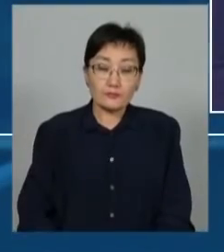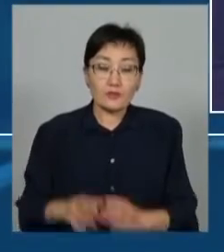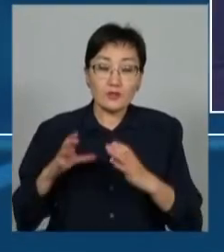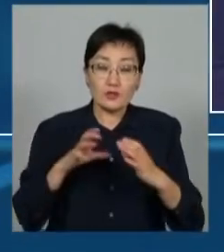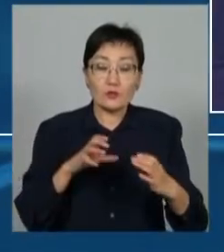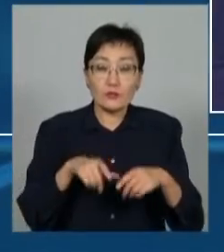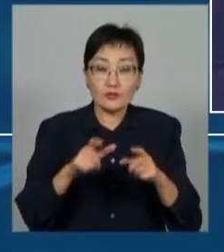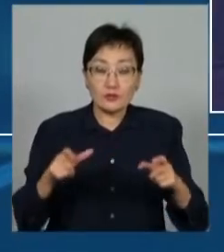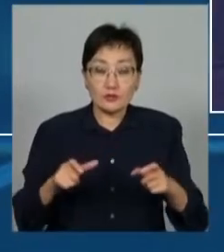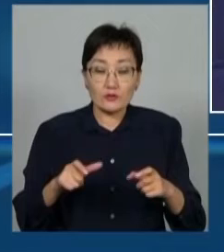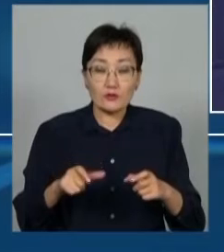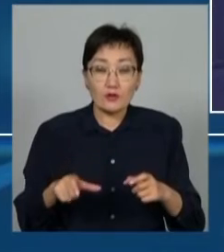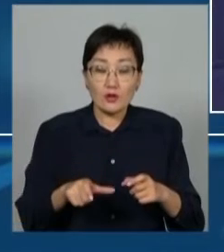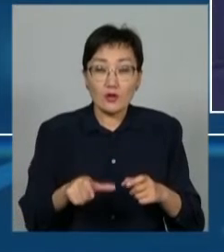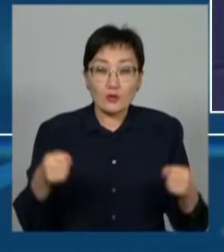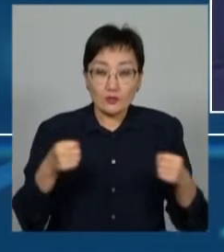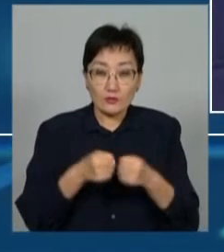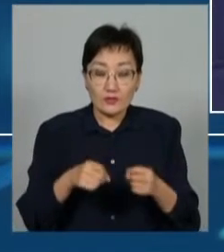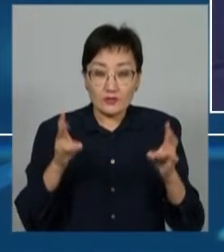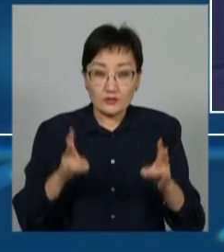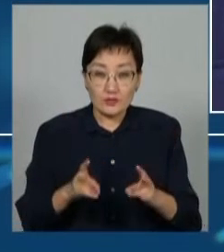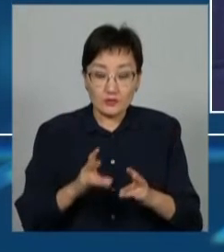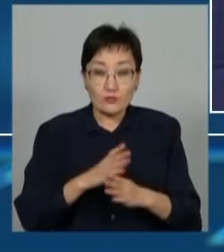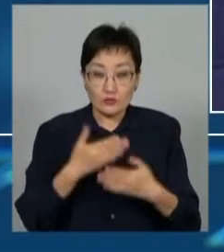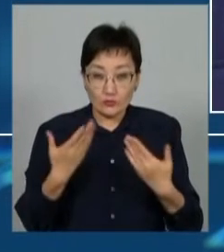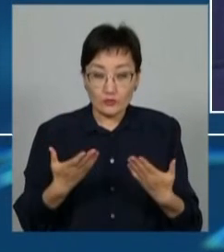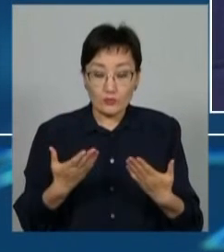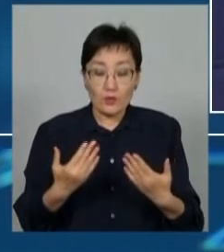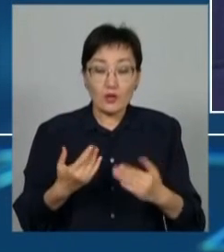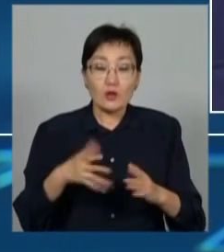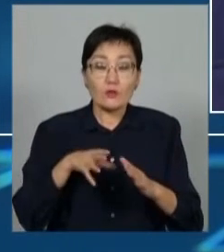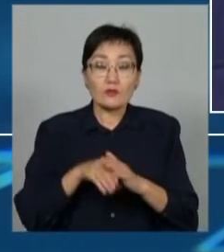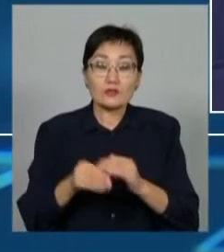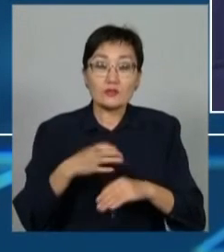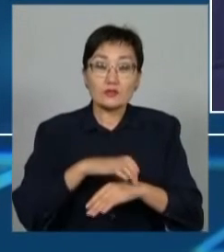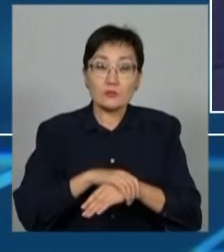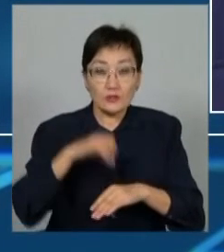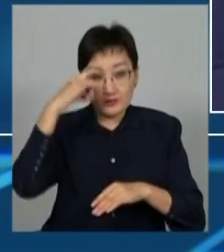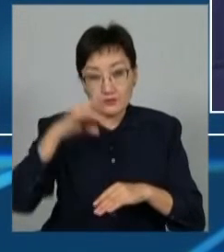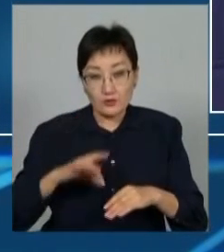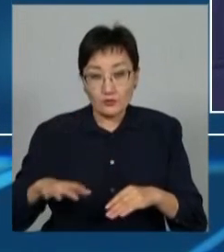Автобус жолаушылары жол көлік оқиғасы кезінде зардап шекпегенін атап өтеміз. Аталған дерекке сәйкес